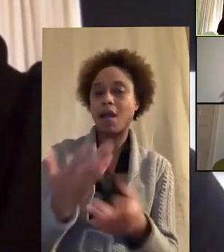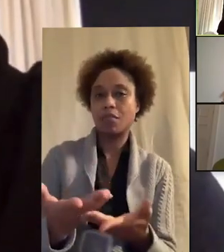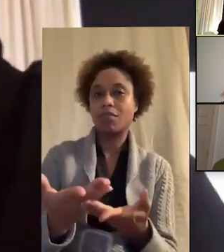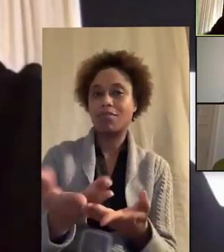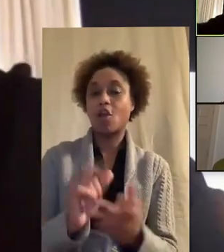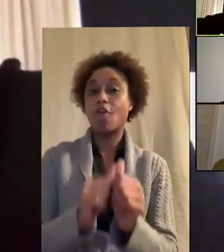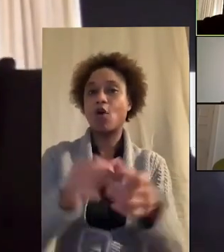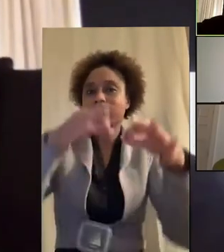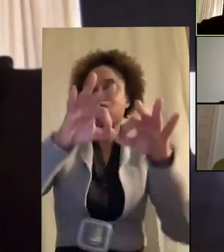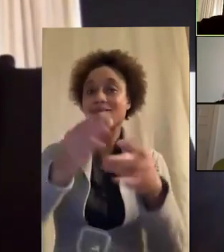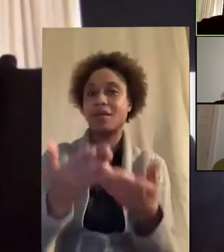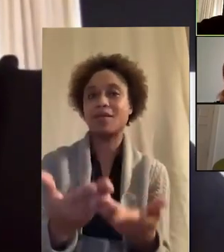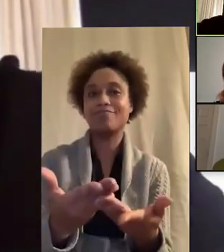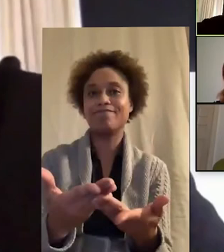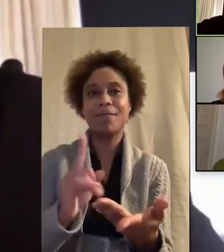je dat gewoon